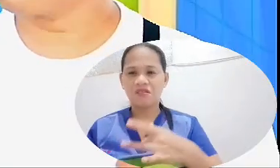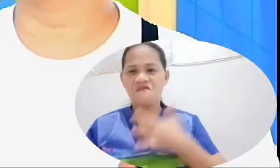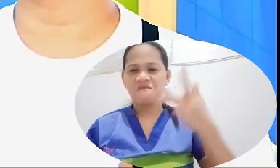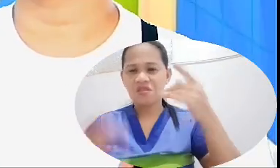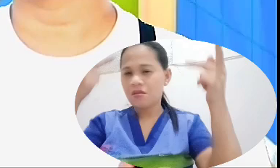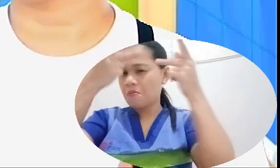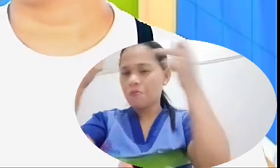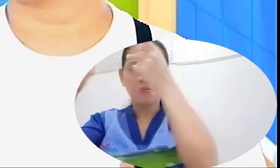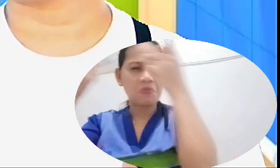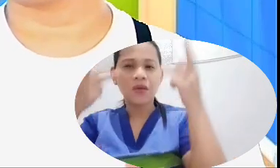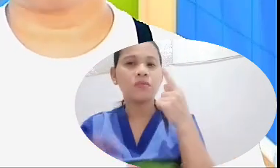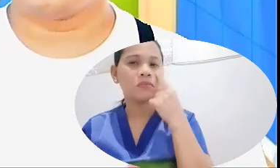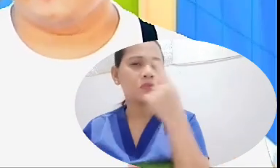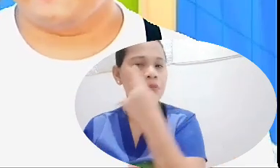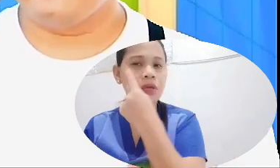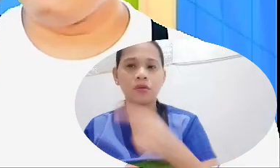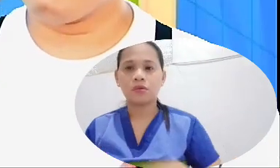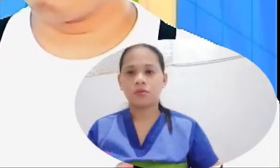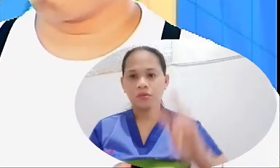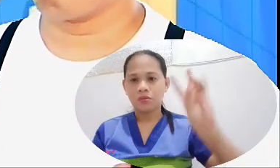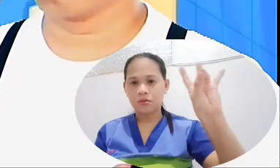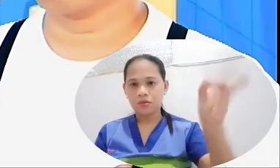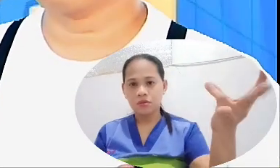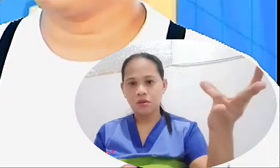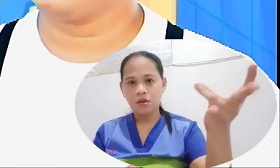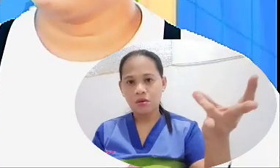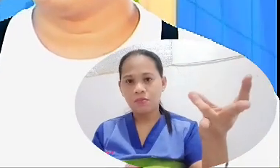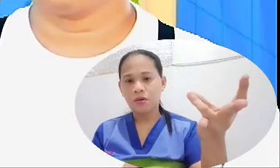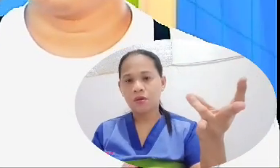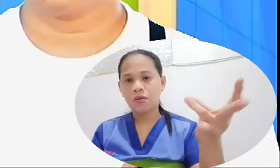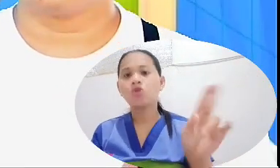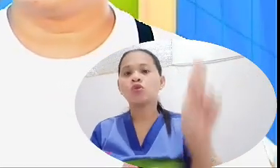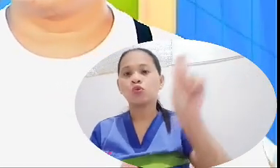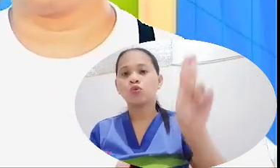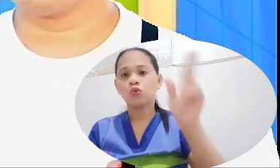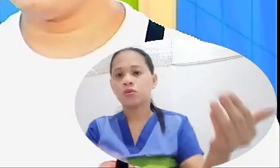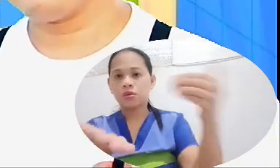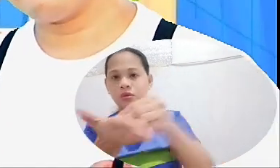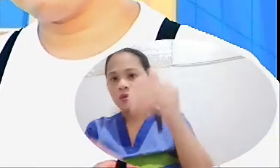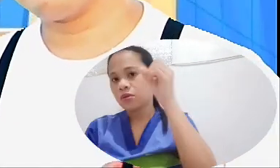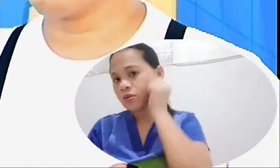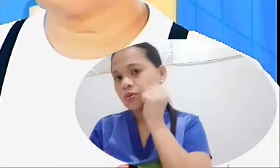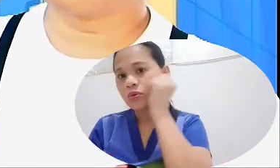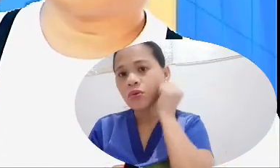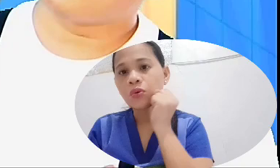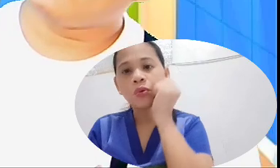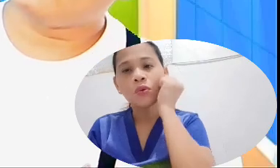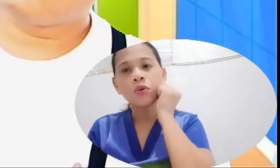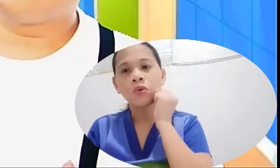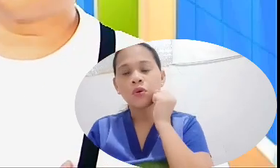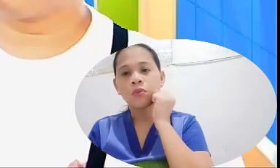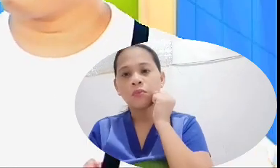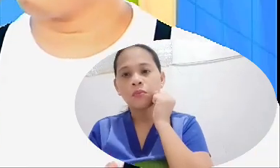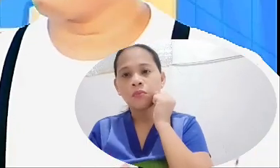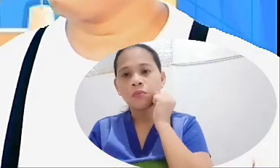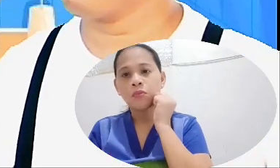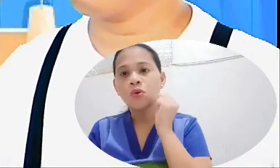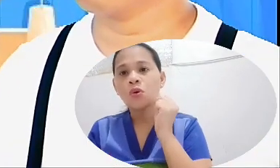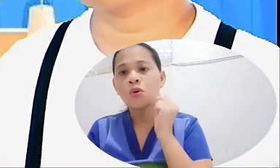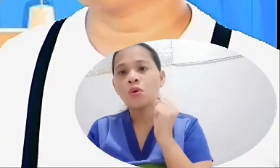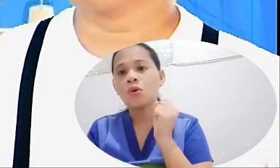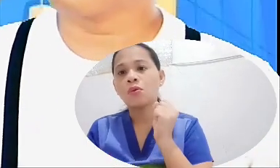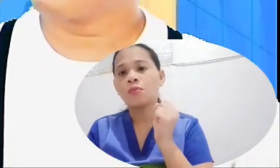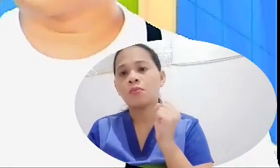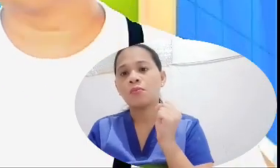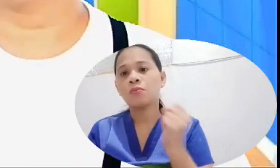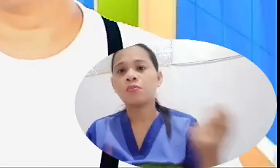Pampito! Gamitin mo muli ang sabon. At ang sabong ito ay ikukuskus mo ng maayos